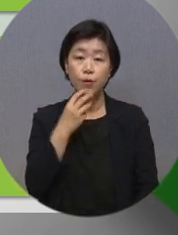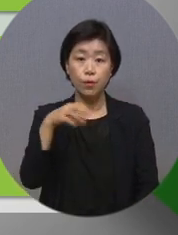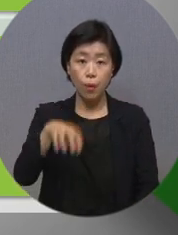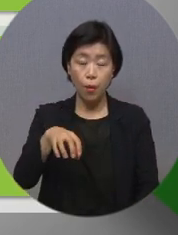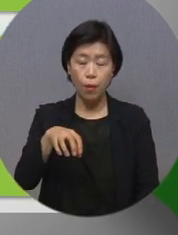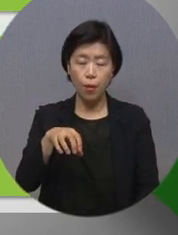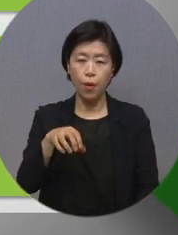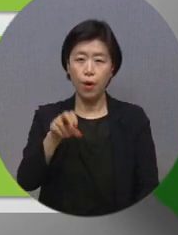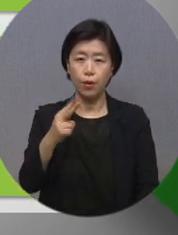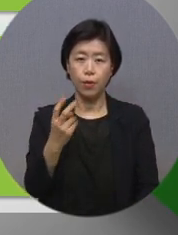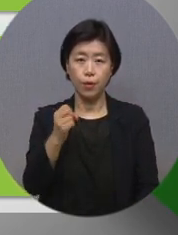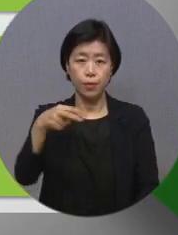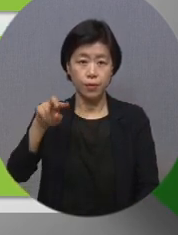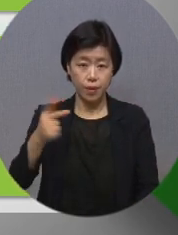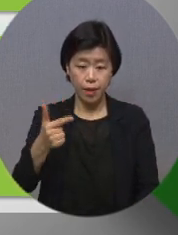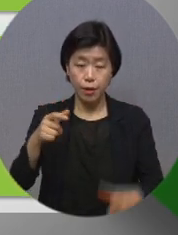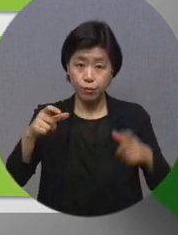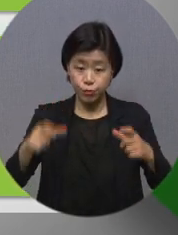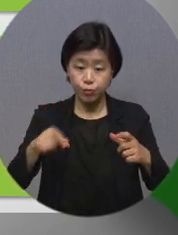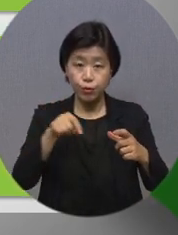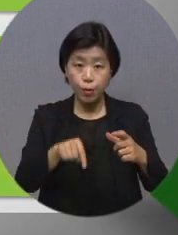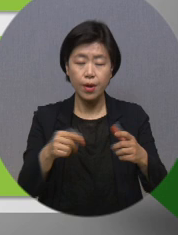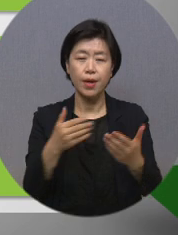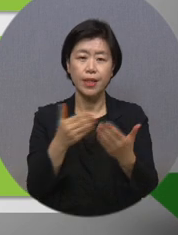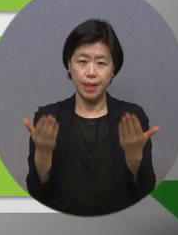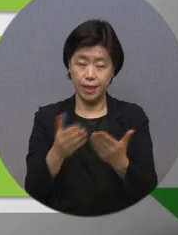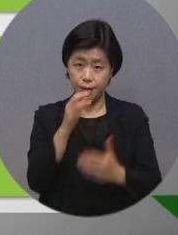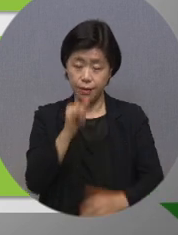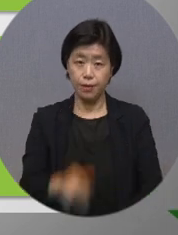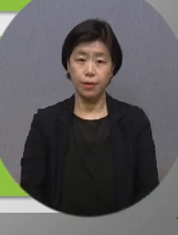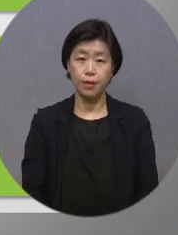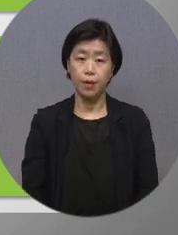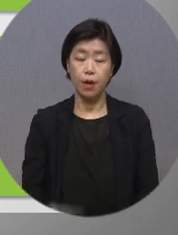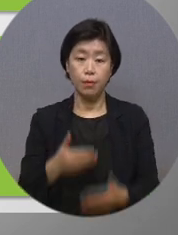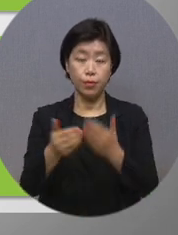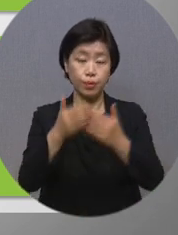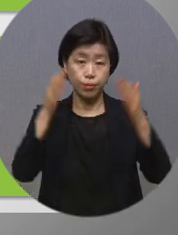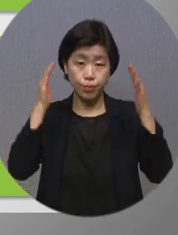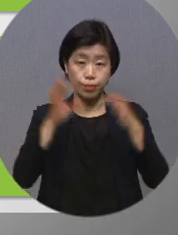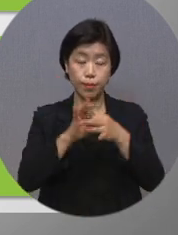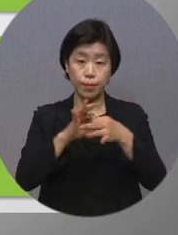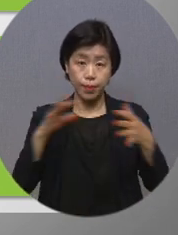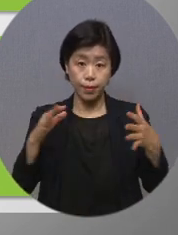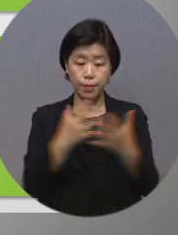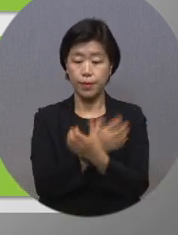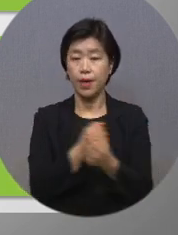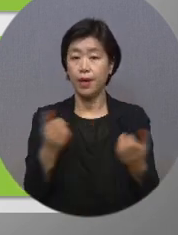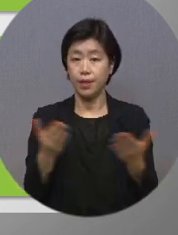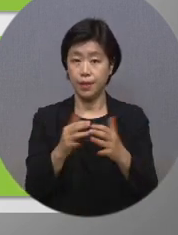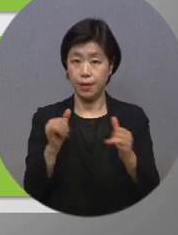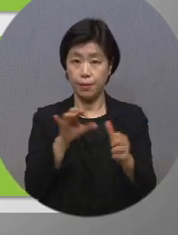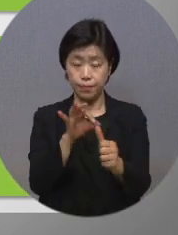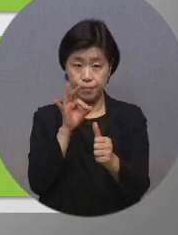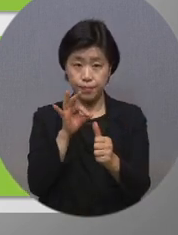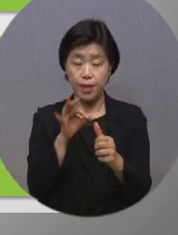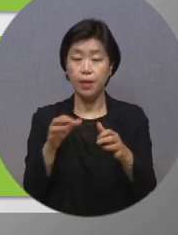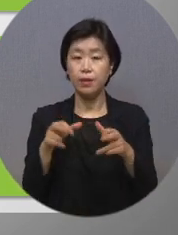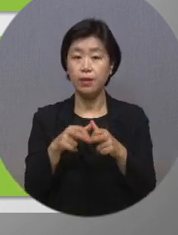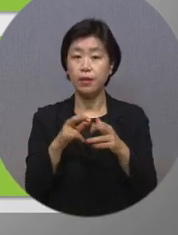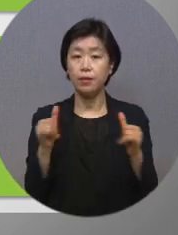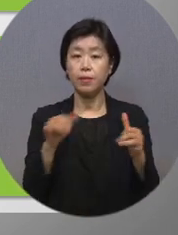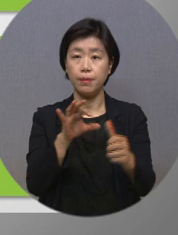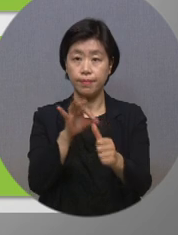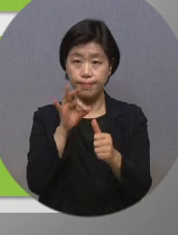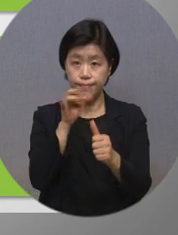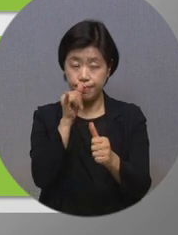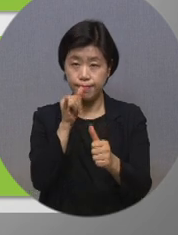서울특별시 용산구입니다. 경력과 학력은 무관하며 계약직을 채용합니다. 장애인만 채용하며